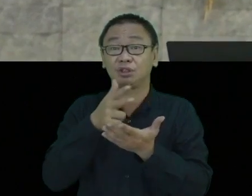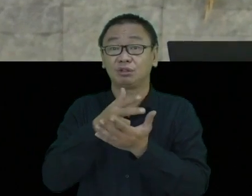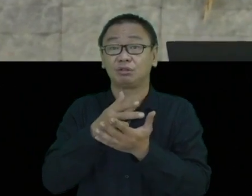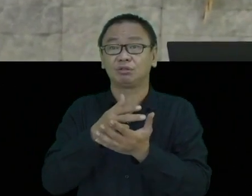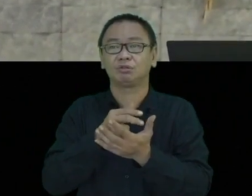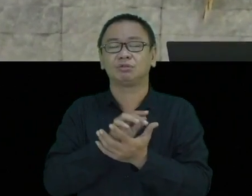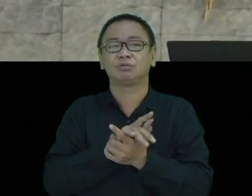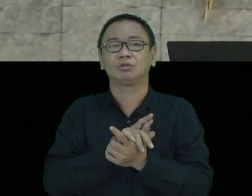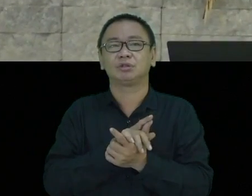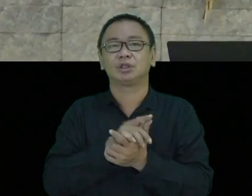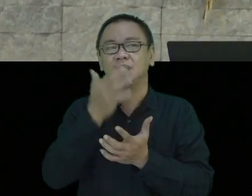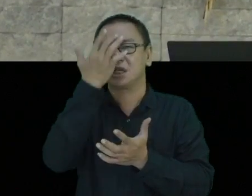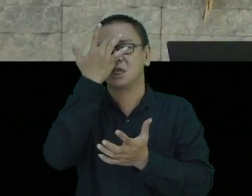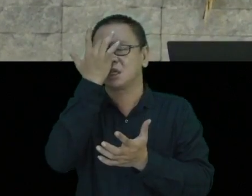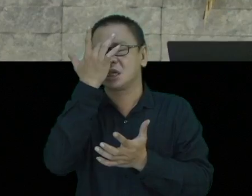gelombang tsunami